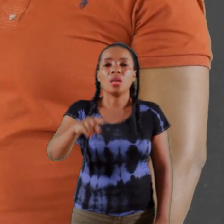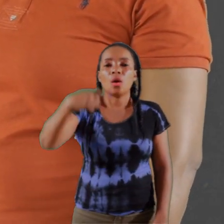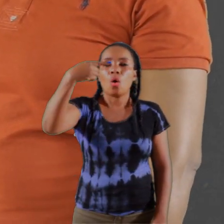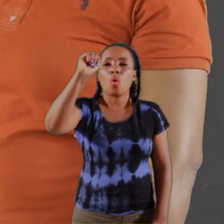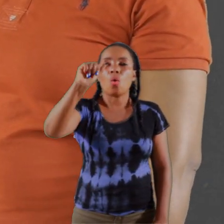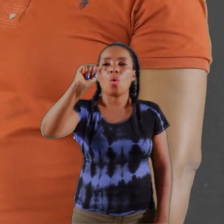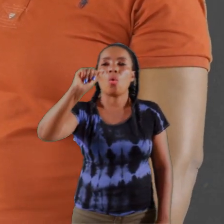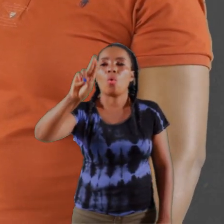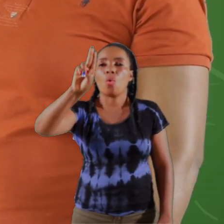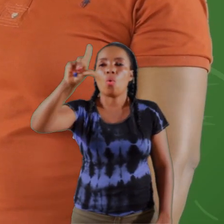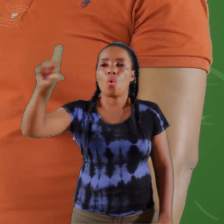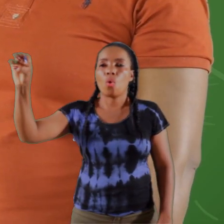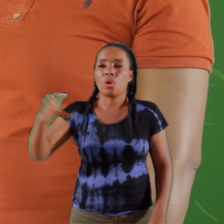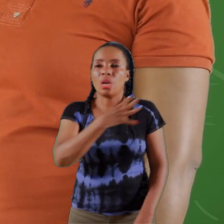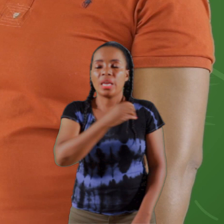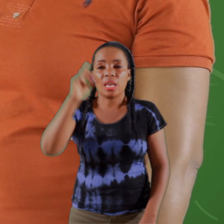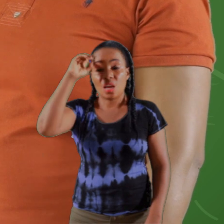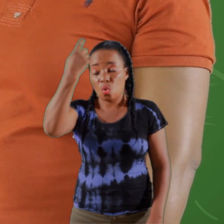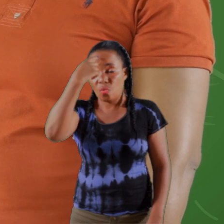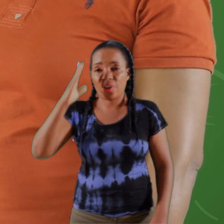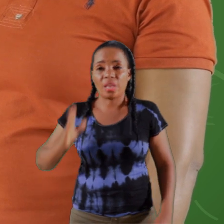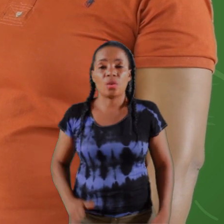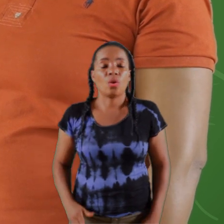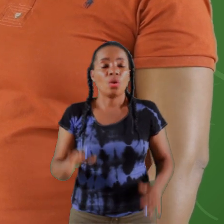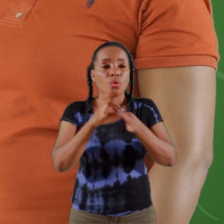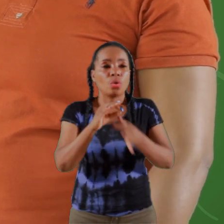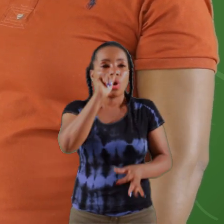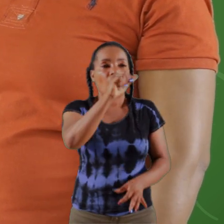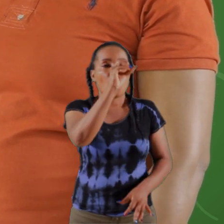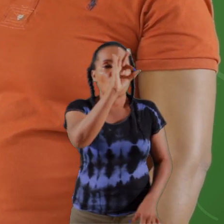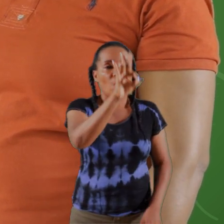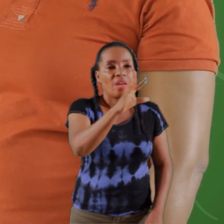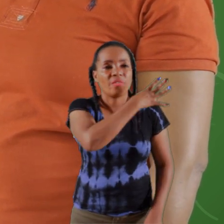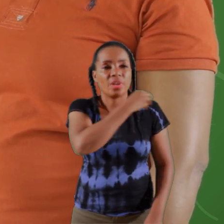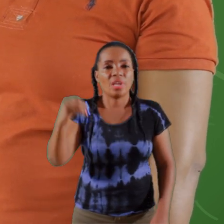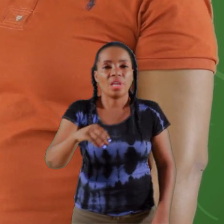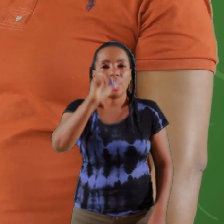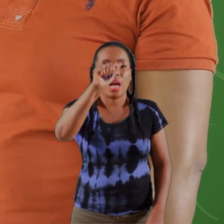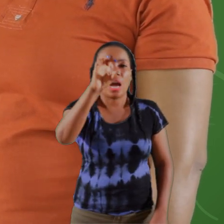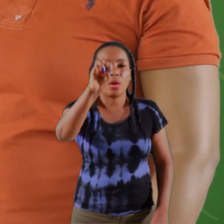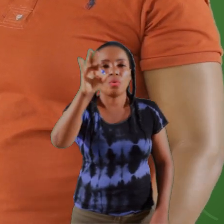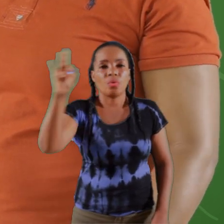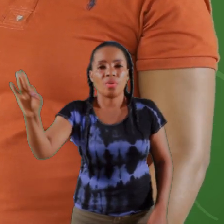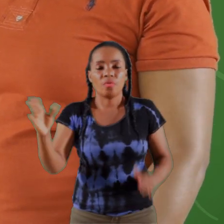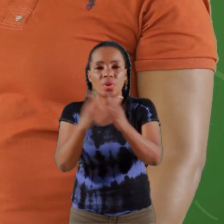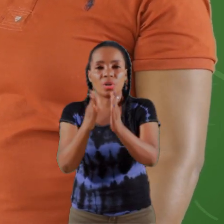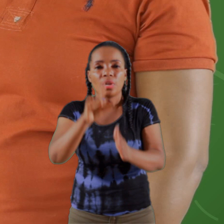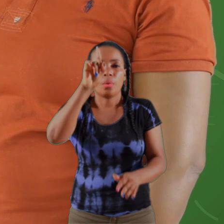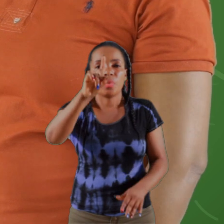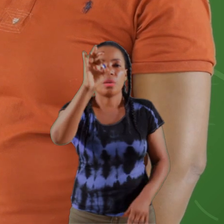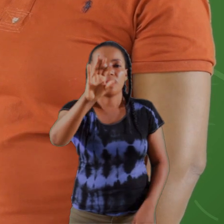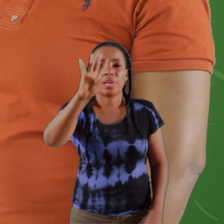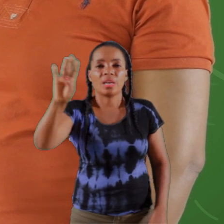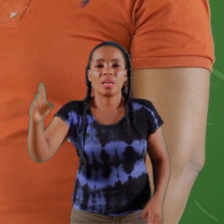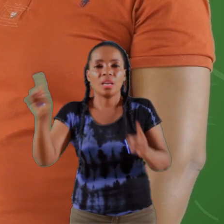colonies françaises de l'AOF et de l'AIF qui se sont réunis en 1944 à la conférence de